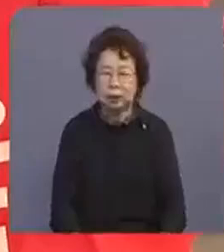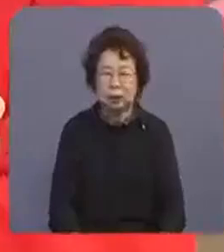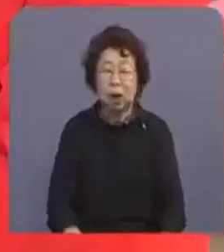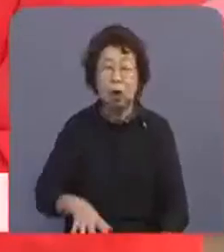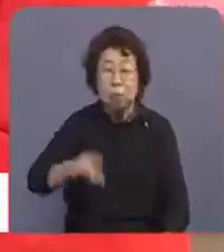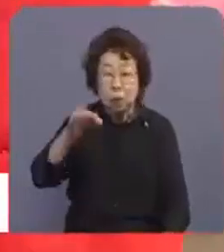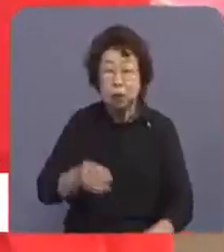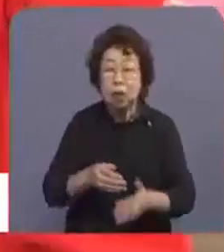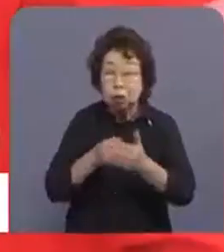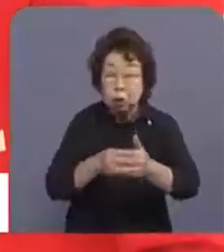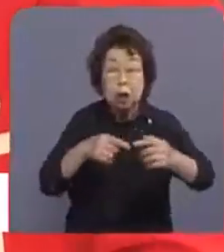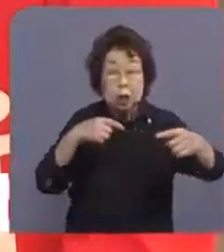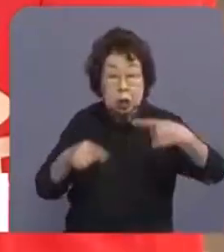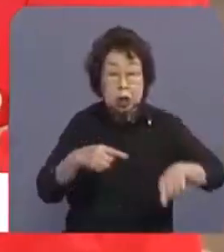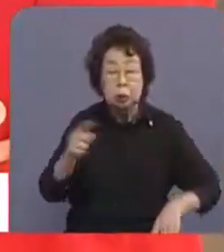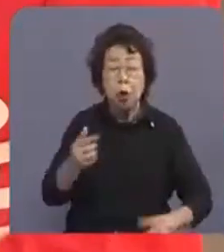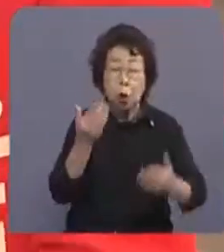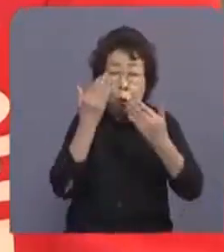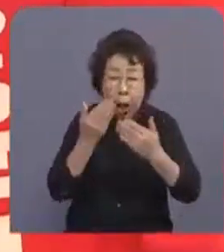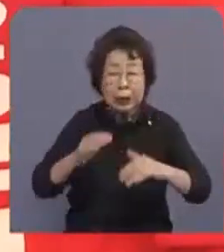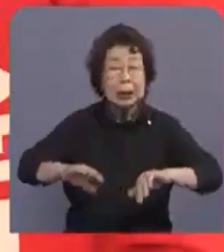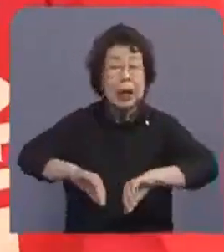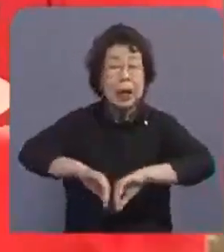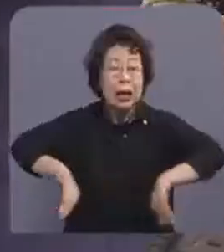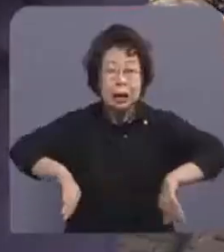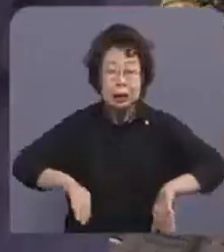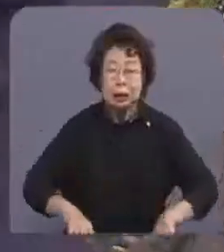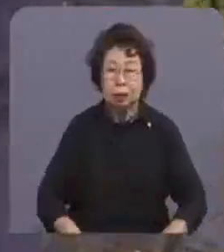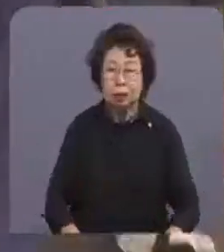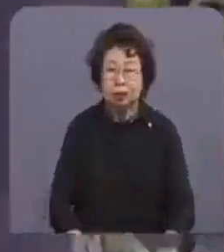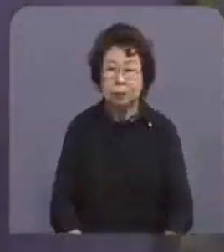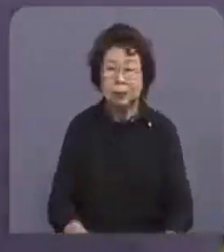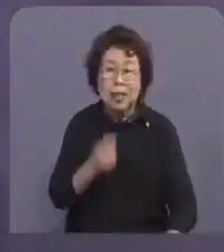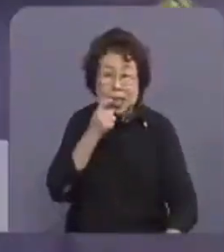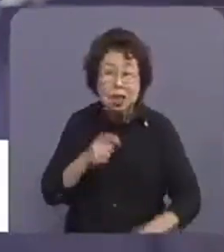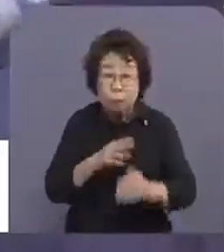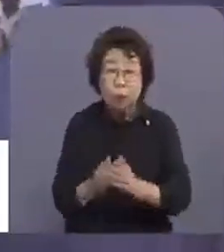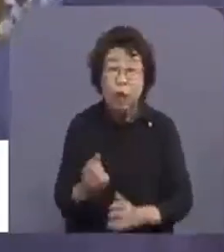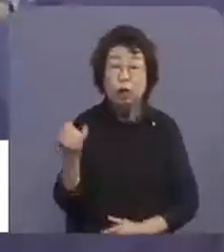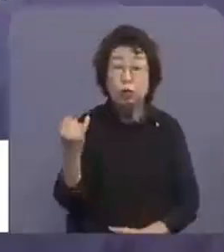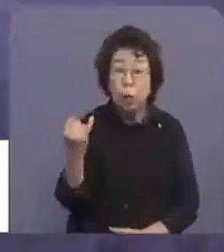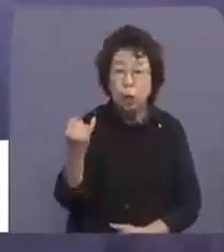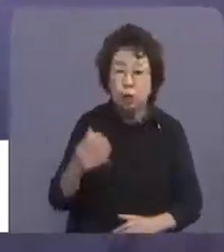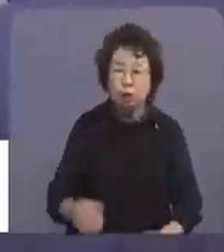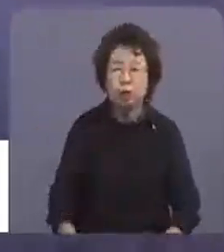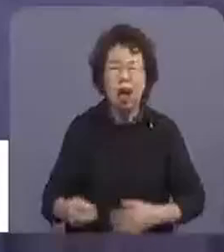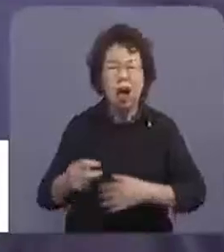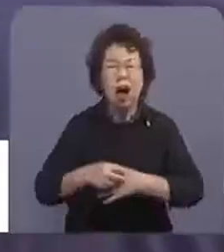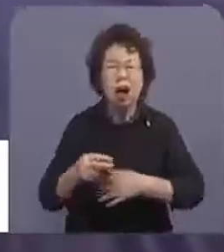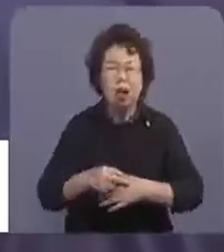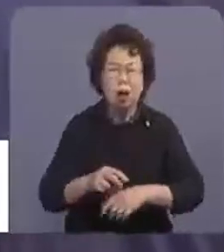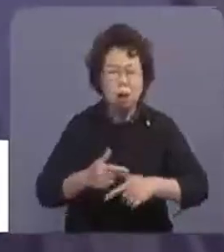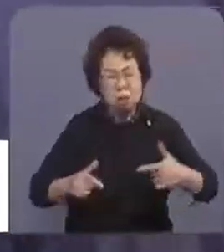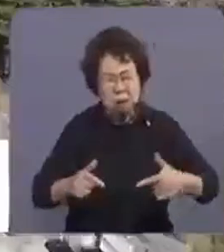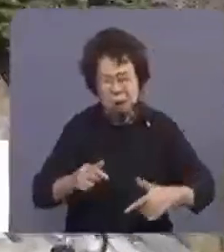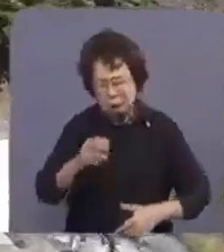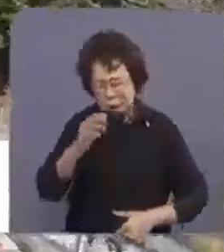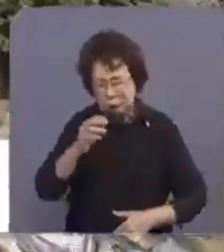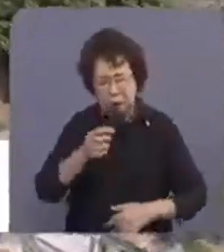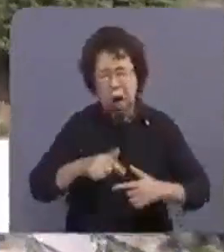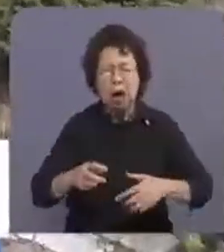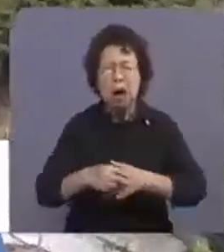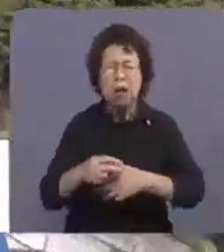최우선으로 추진할 정책도 뚜렷하게 엇갈립니다. 민주당 김경지 후보는 의정 갈등 속의 지역의